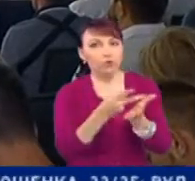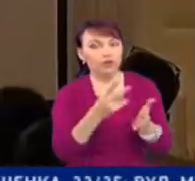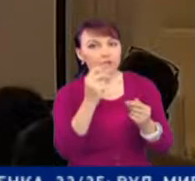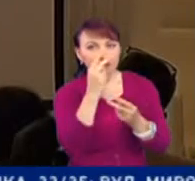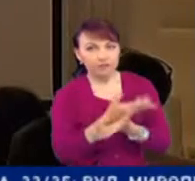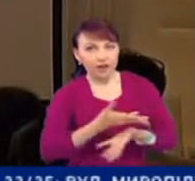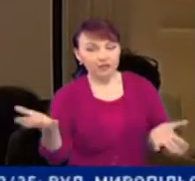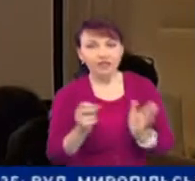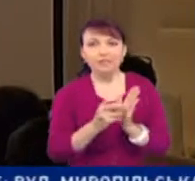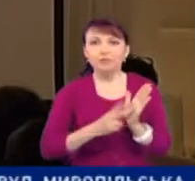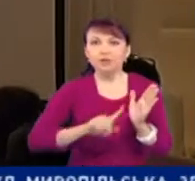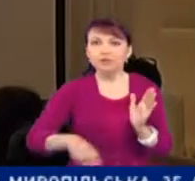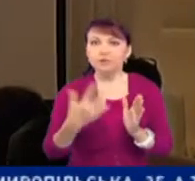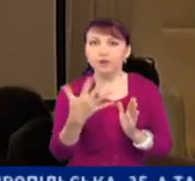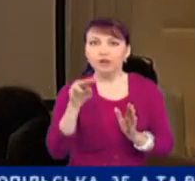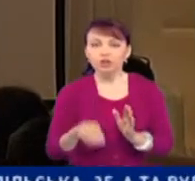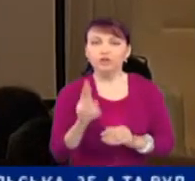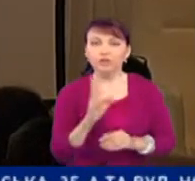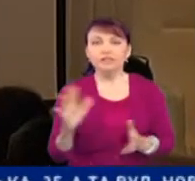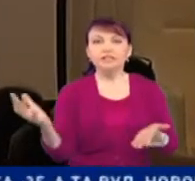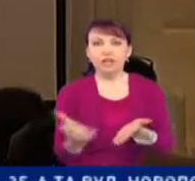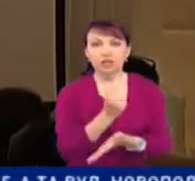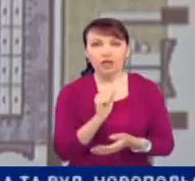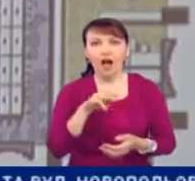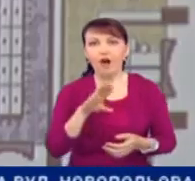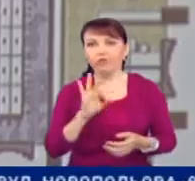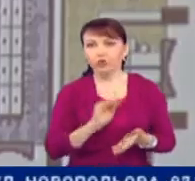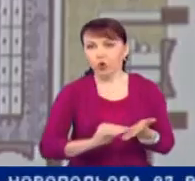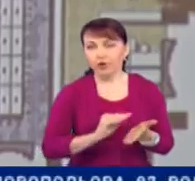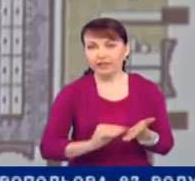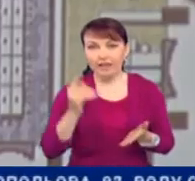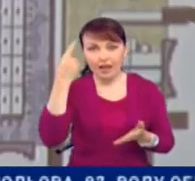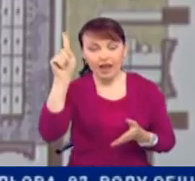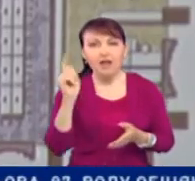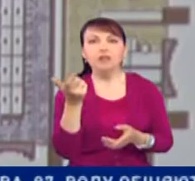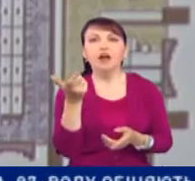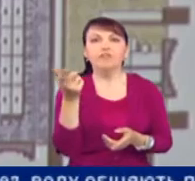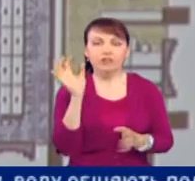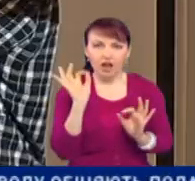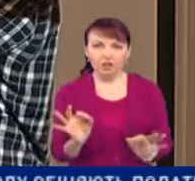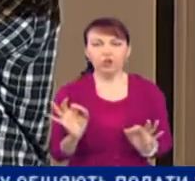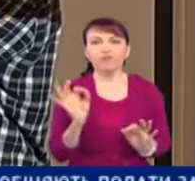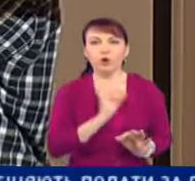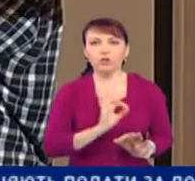17,5 тисячам квадратів знайшли, як стверджують автори ідеї, найвдаліше використання.